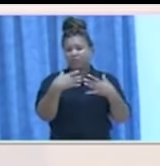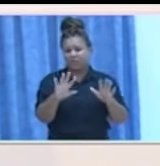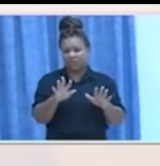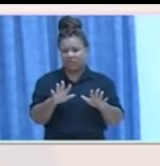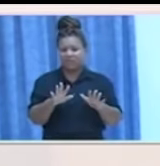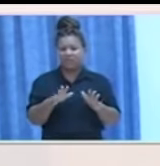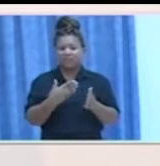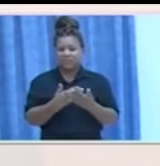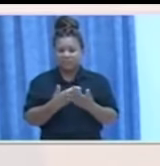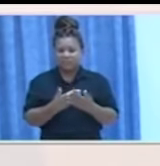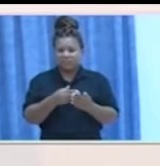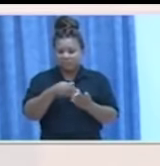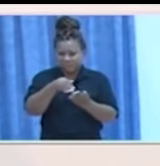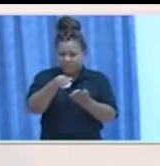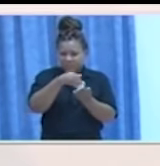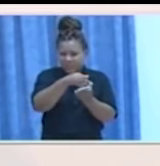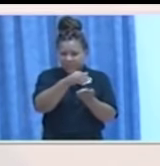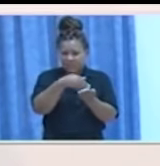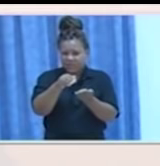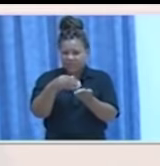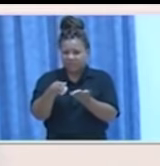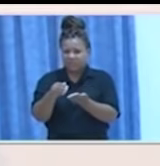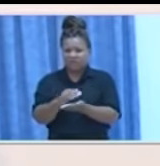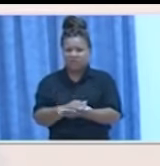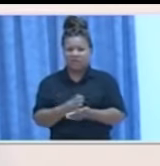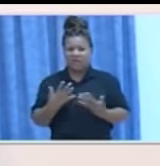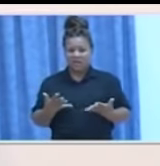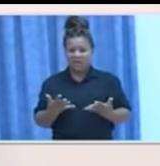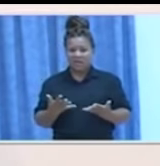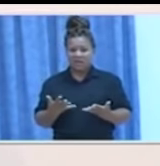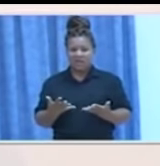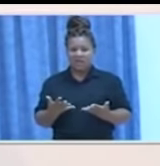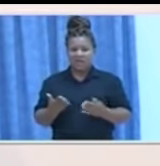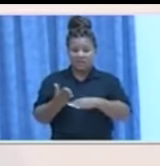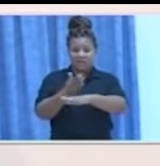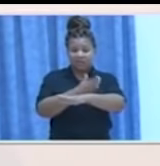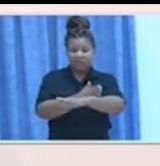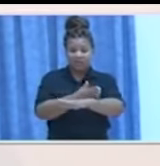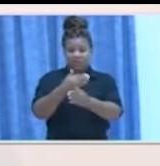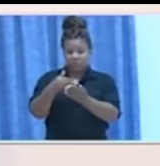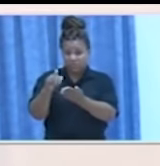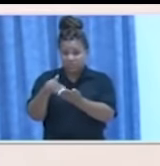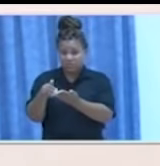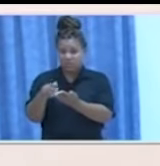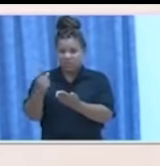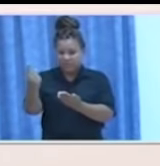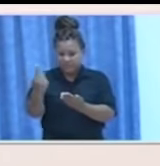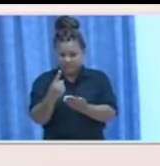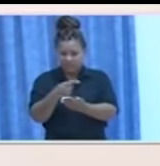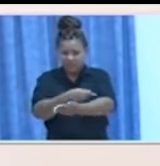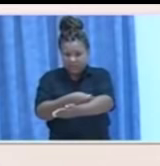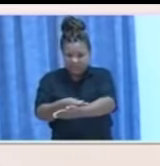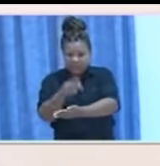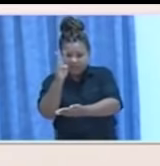qui pourraient tester, pour faire rapide test avec les autres. À cause de des cas, quand on est capable de exposer, il